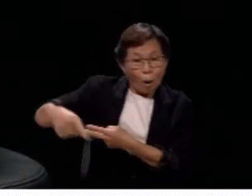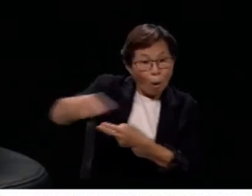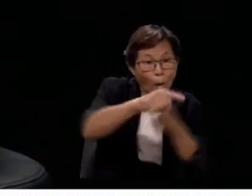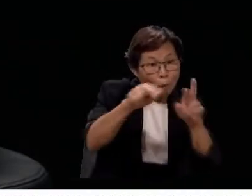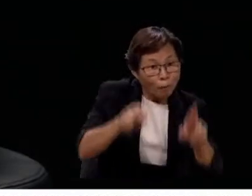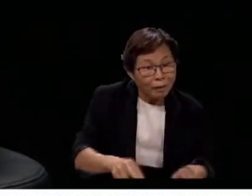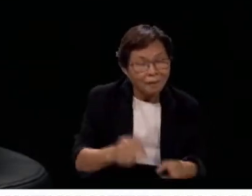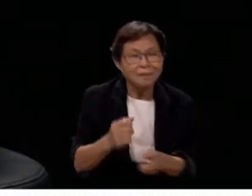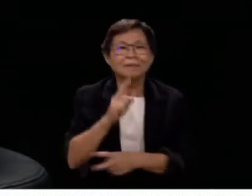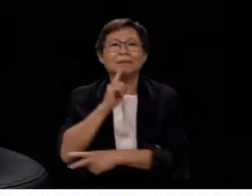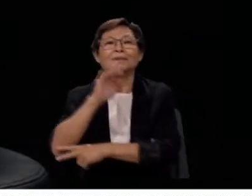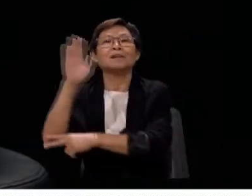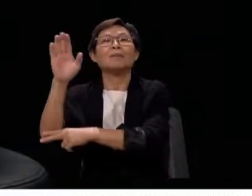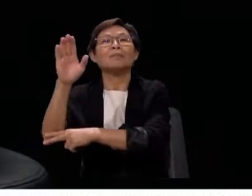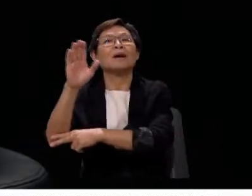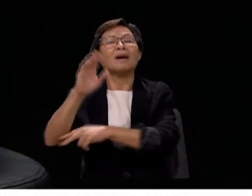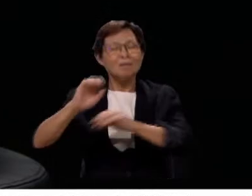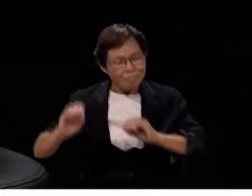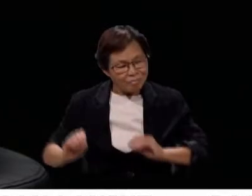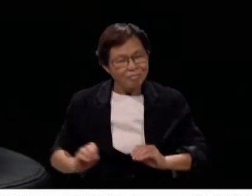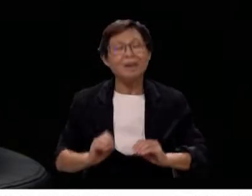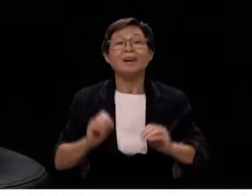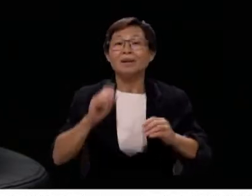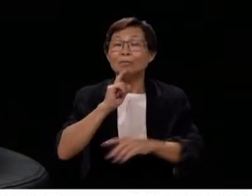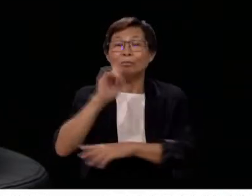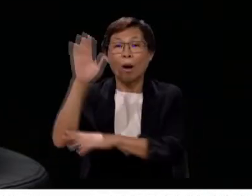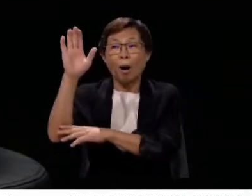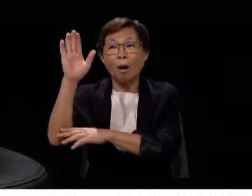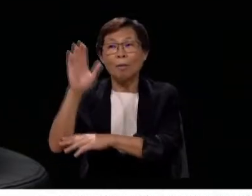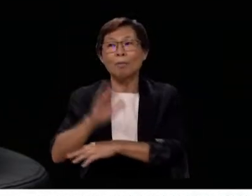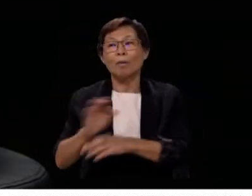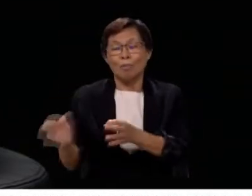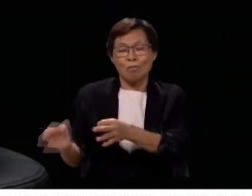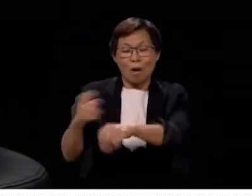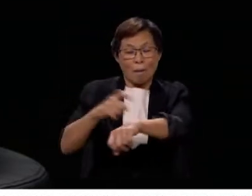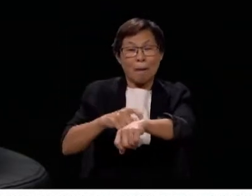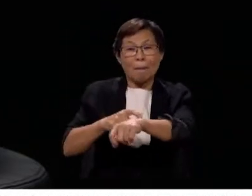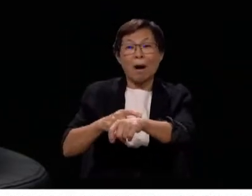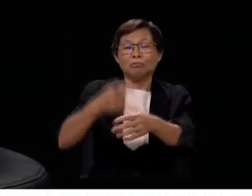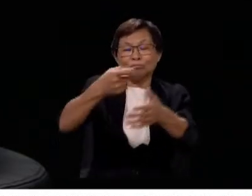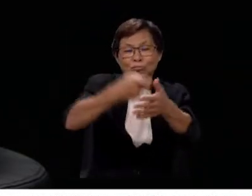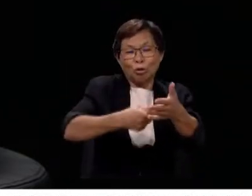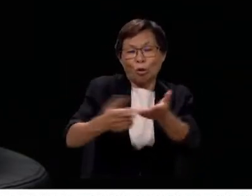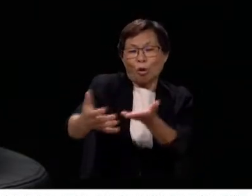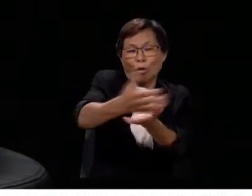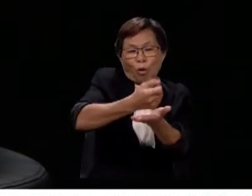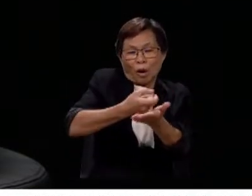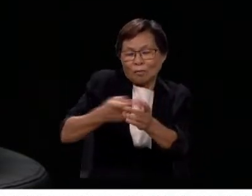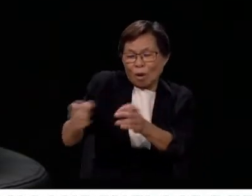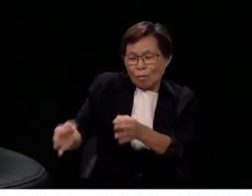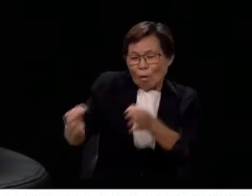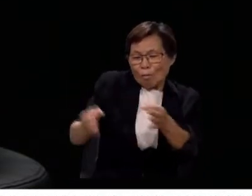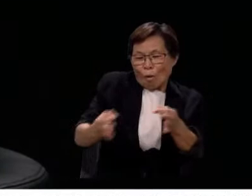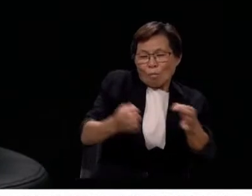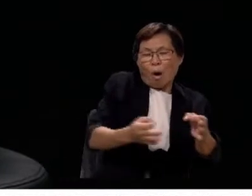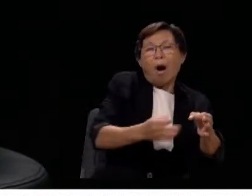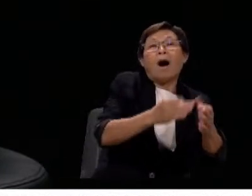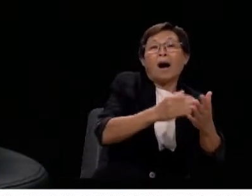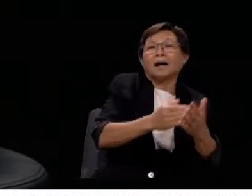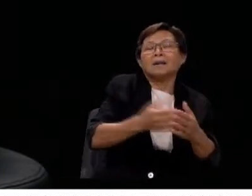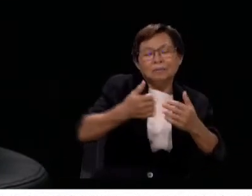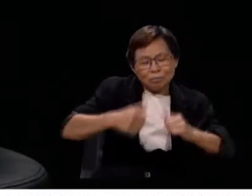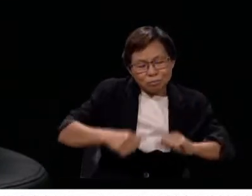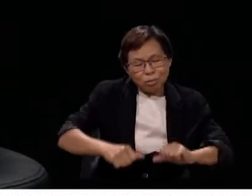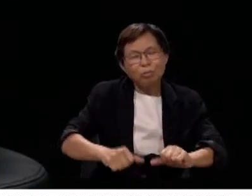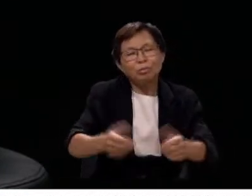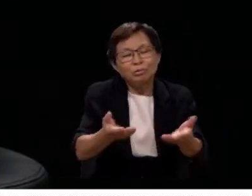bahwa operasi ini nanti dengan adanya extension itu maka mereka akan dapat mengoperasikan dan